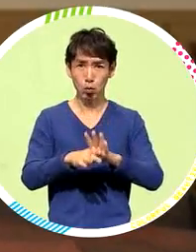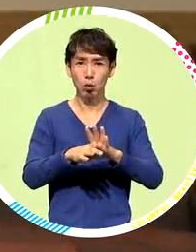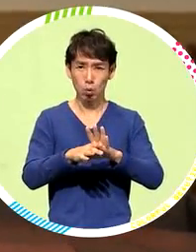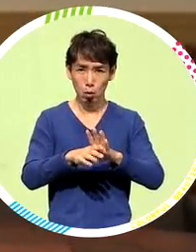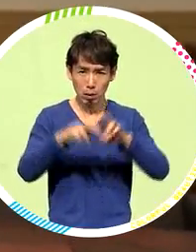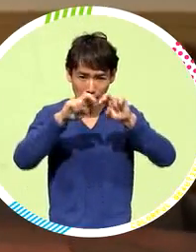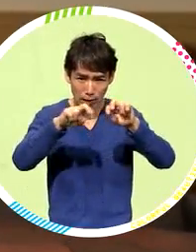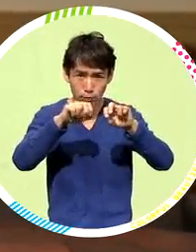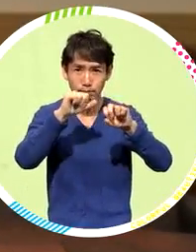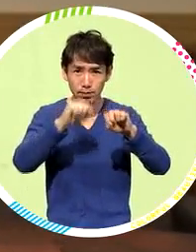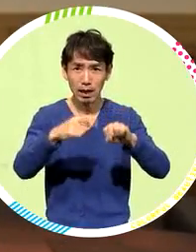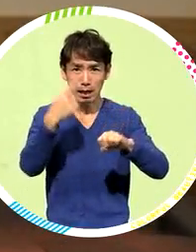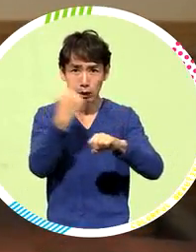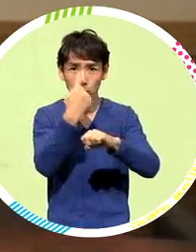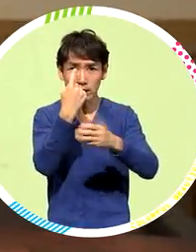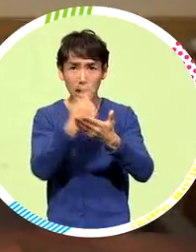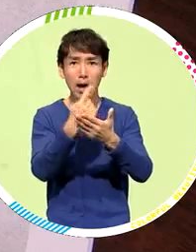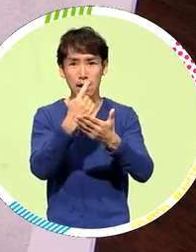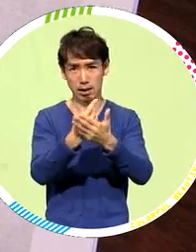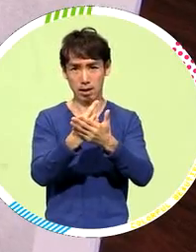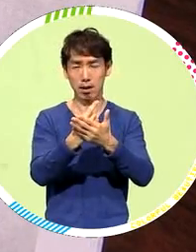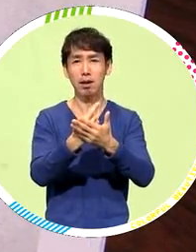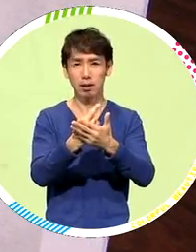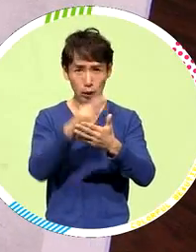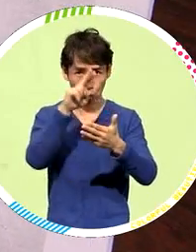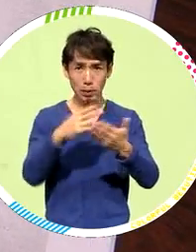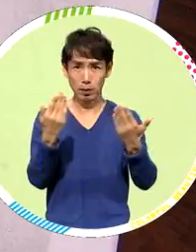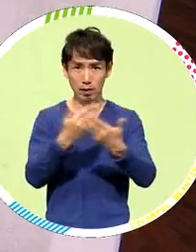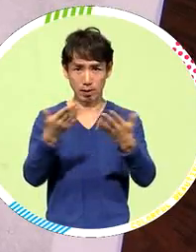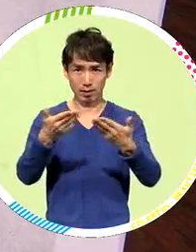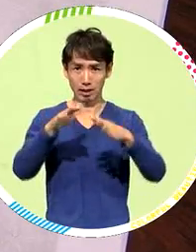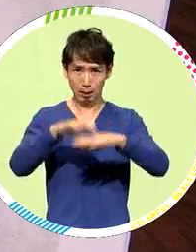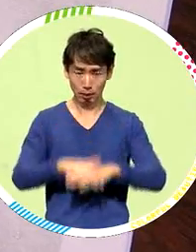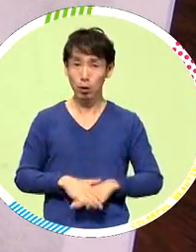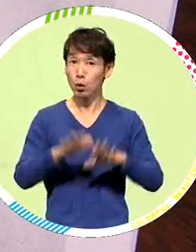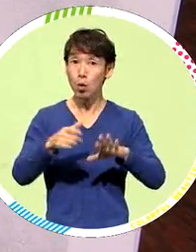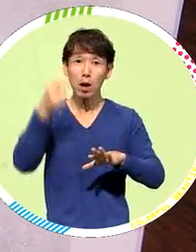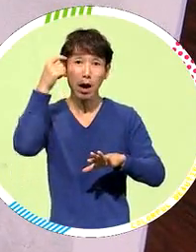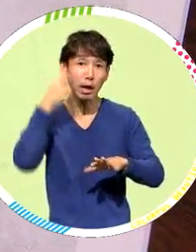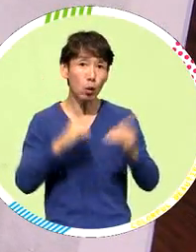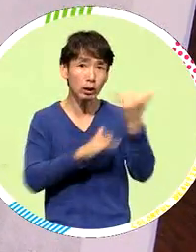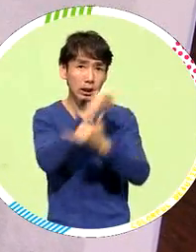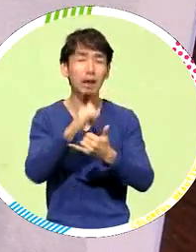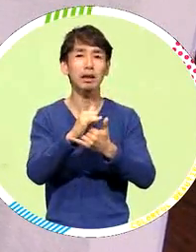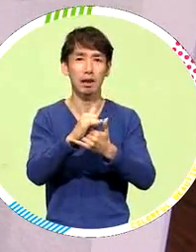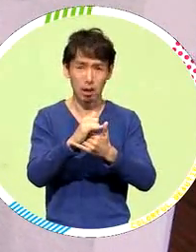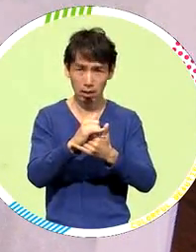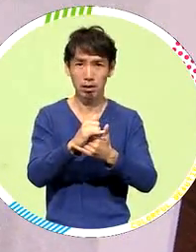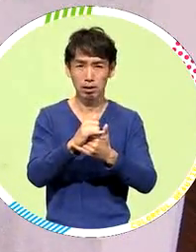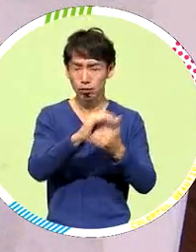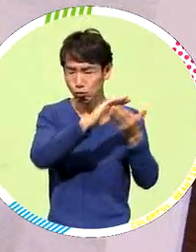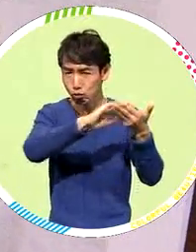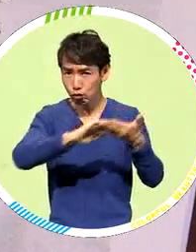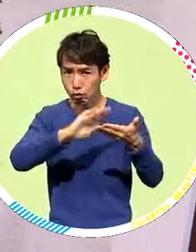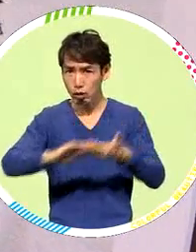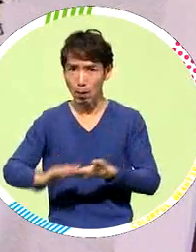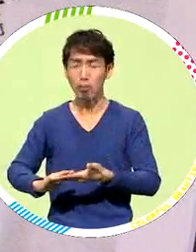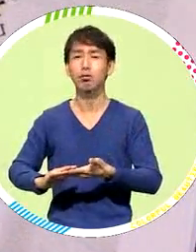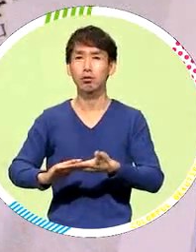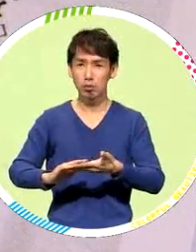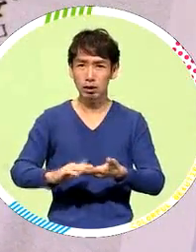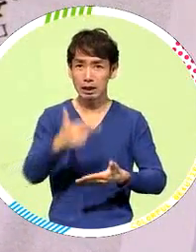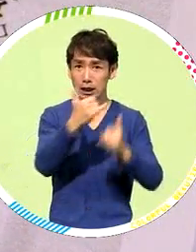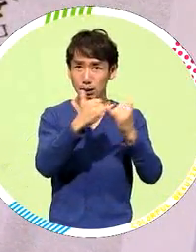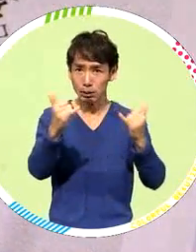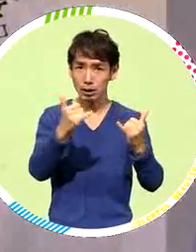読めるようになっていただきたいと思います今回読むのは江戸時代より伝わるとある庶民が役所に提出し店が